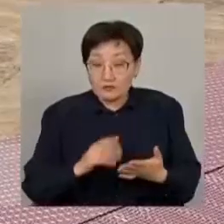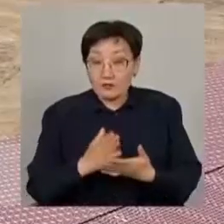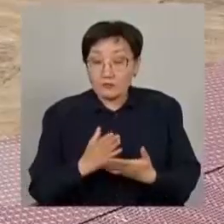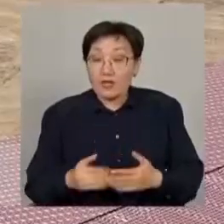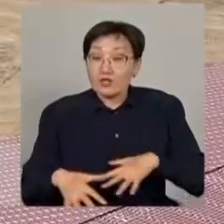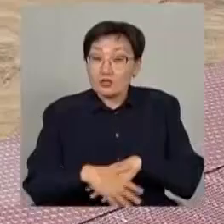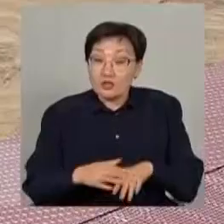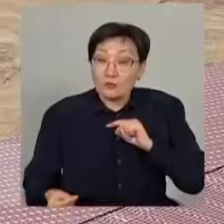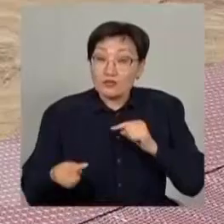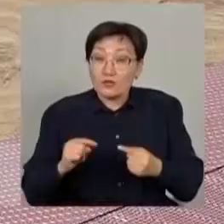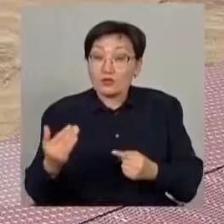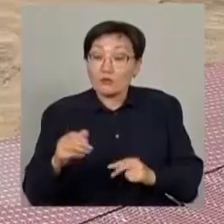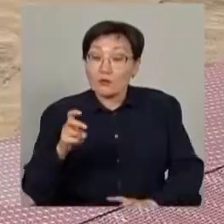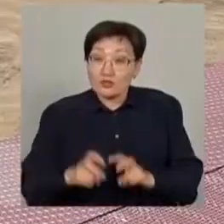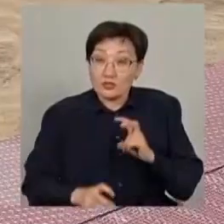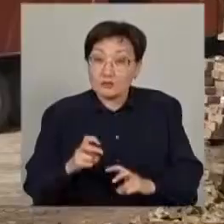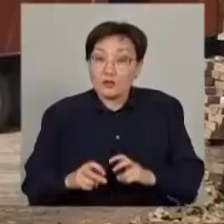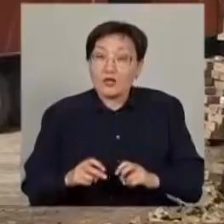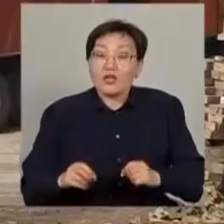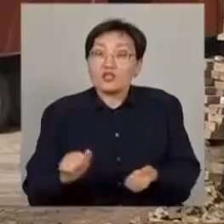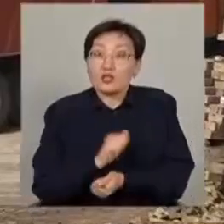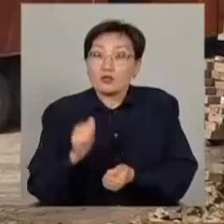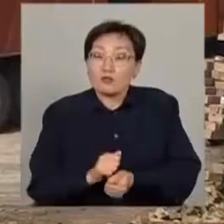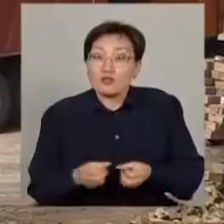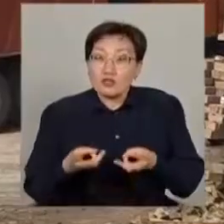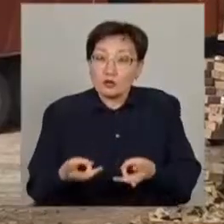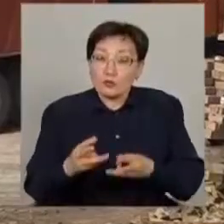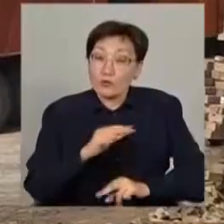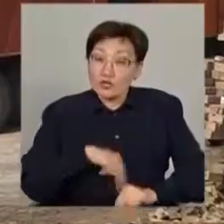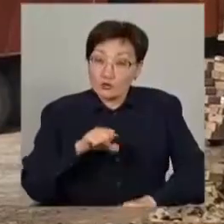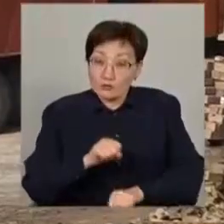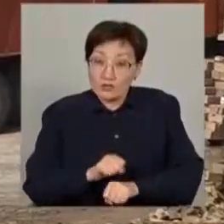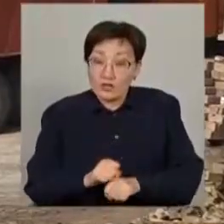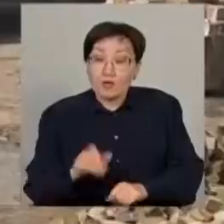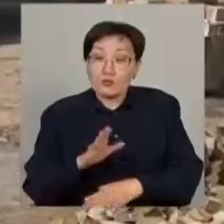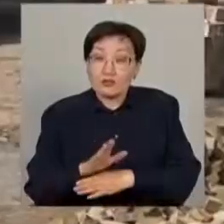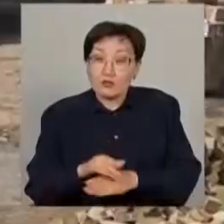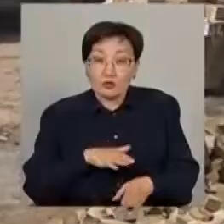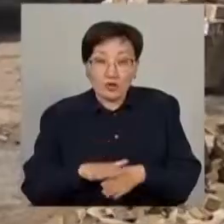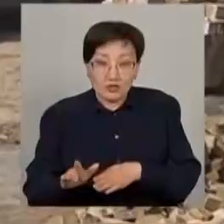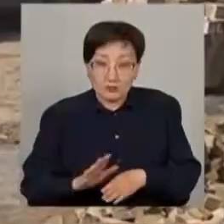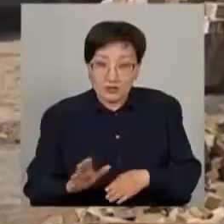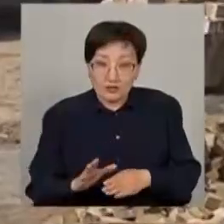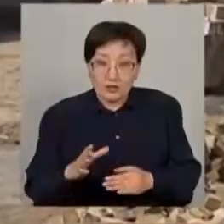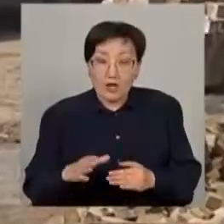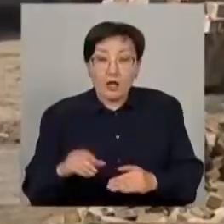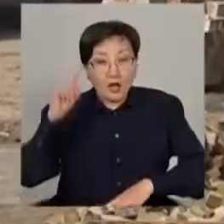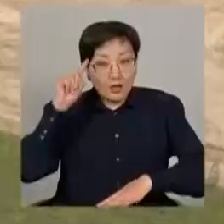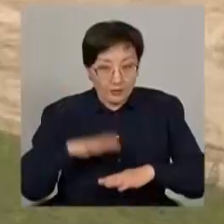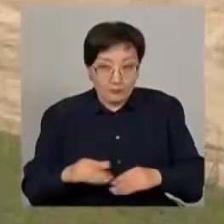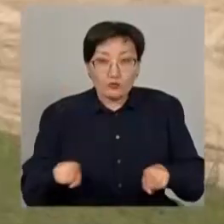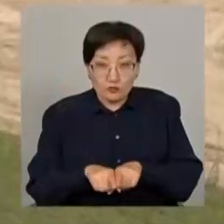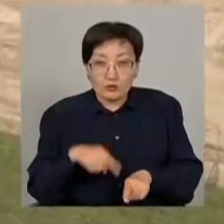Ал халық наразы болған мына зауыттың кептіргіш пешіне қатысты жұмысын тоқтатсын деген қаулының орындалмай жатқанын ауыл әкімі де